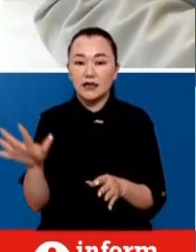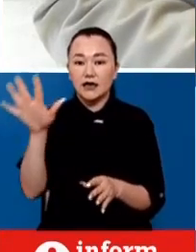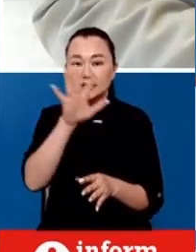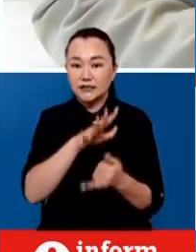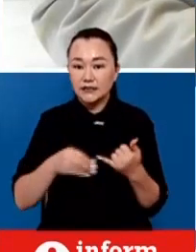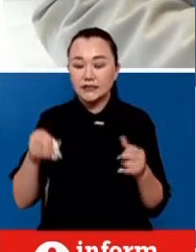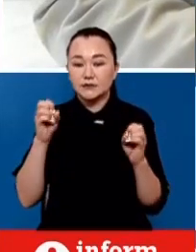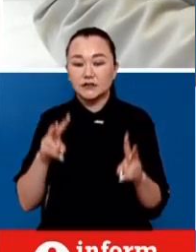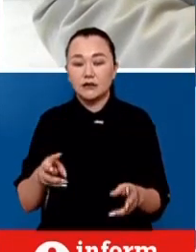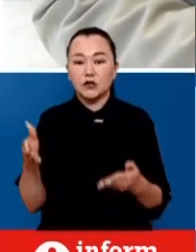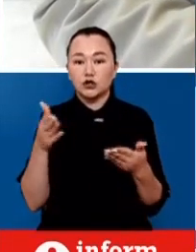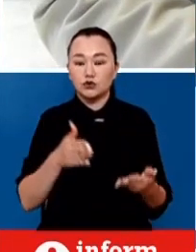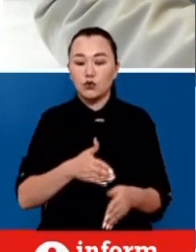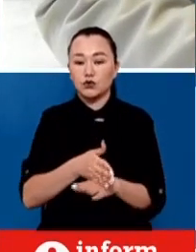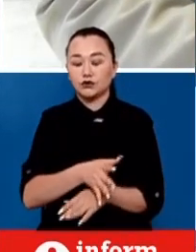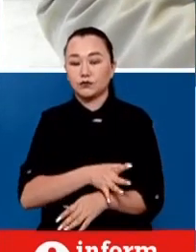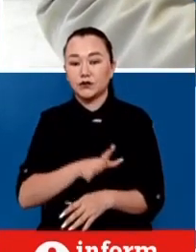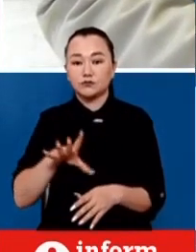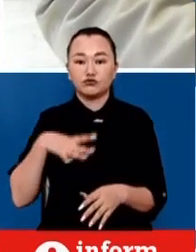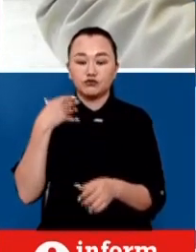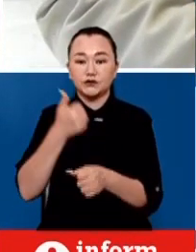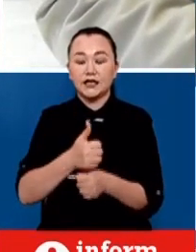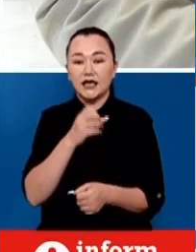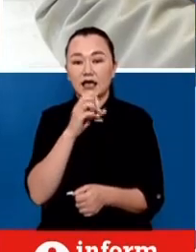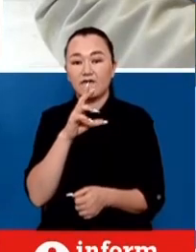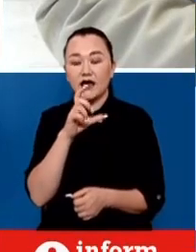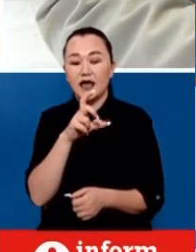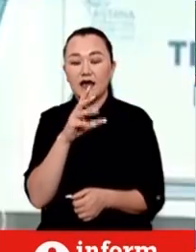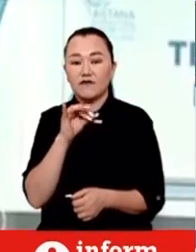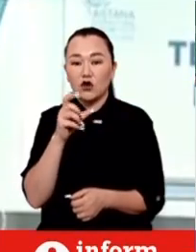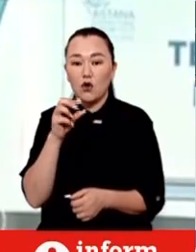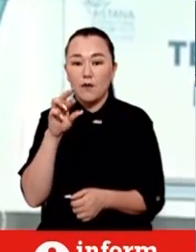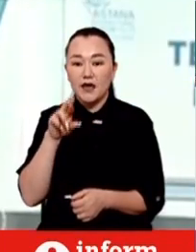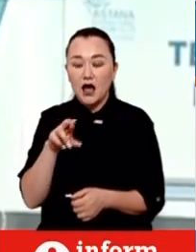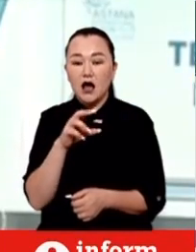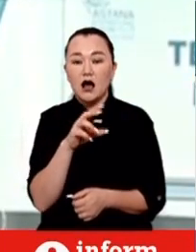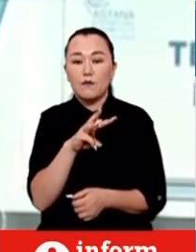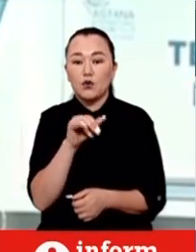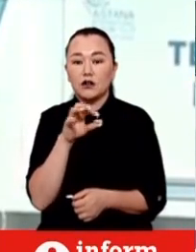специально приглашенных гостей был бывший президент Эфиопии Мулате Тешоме.